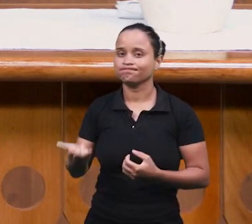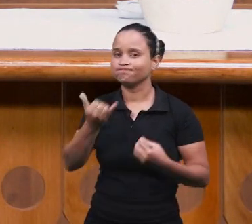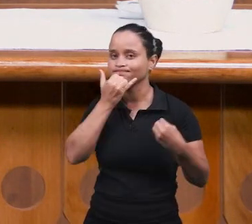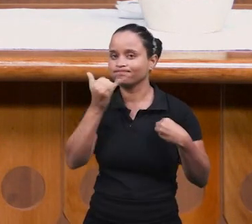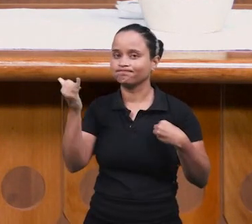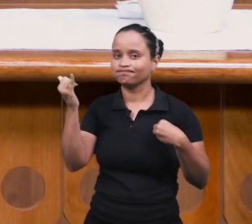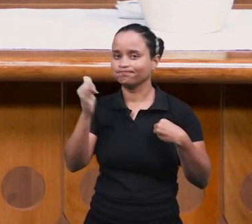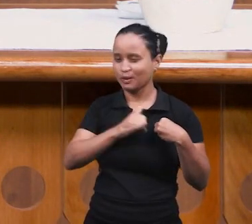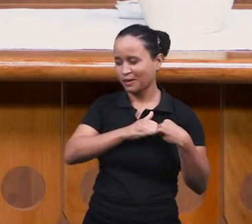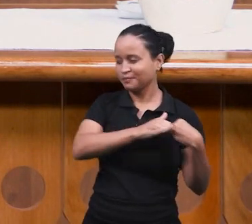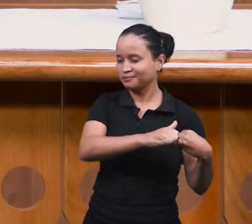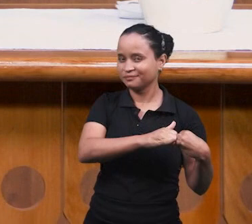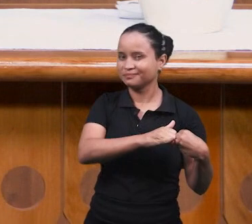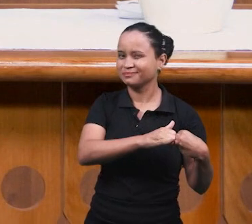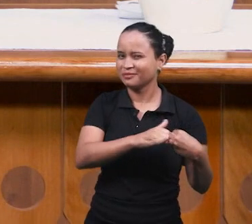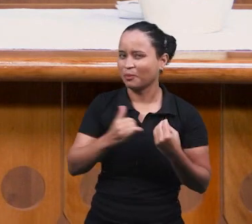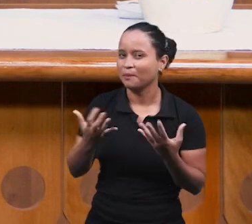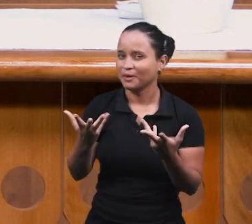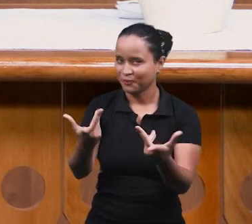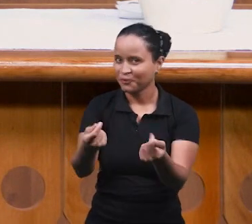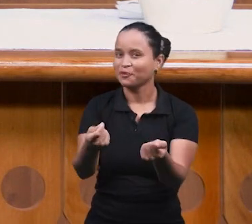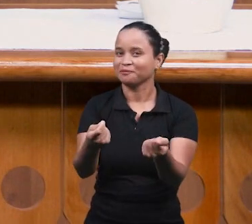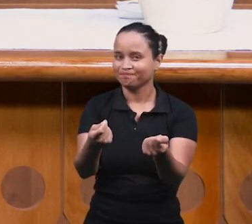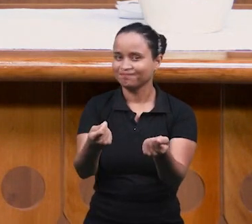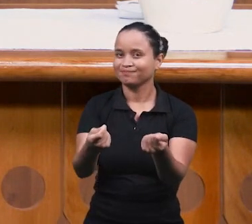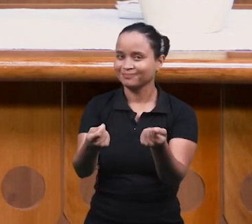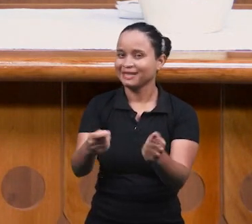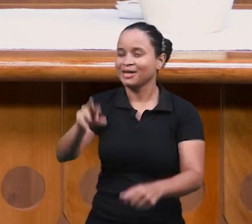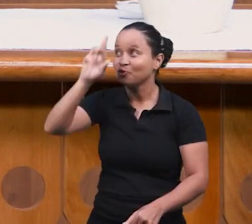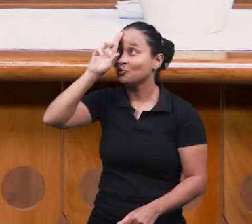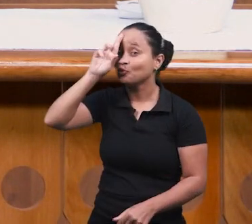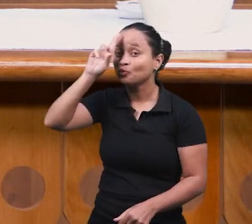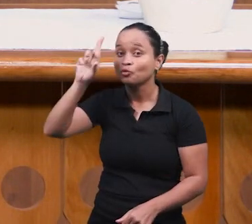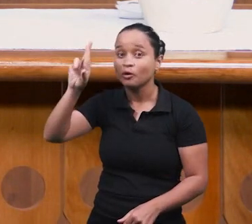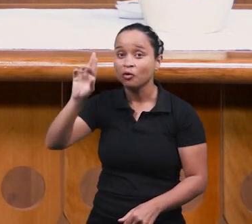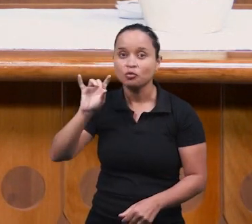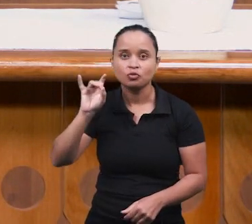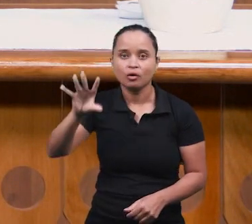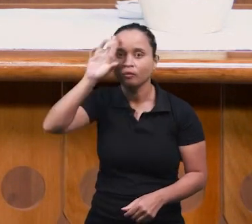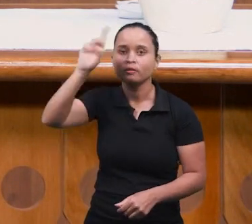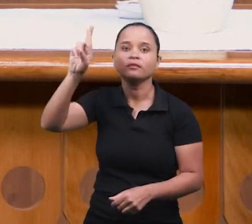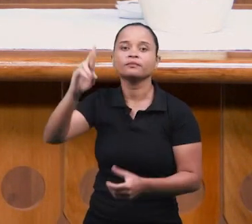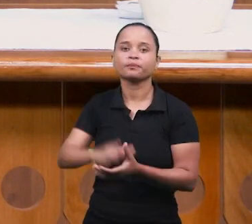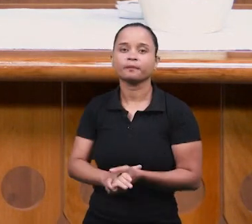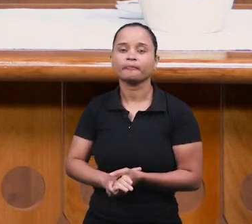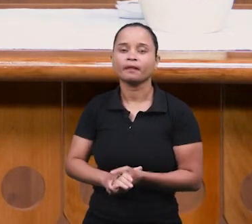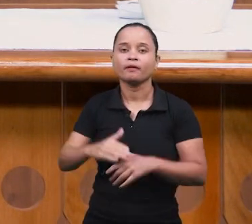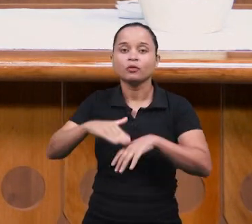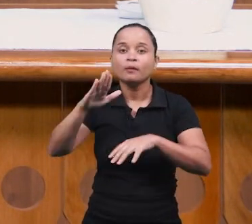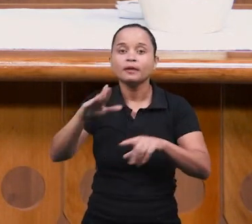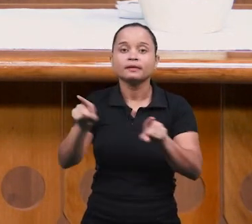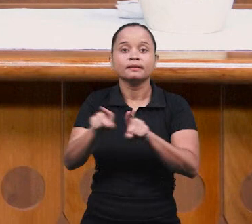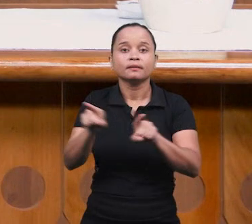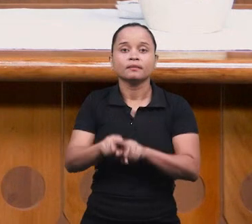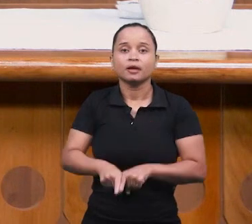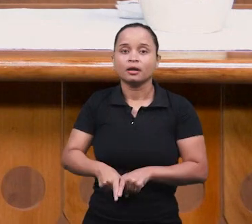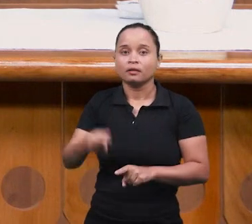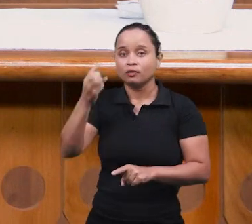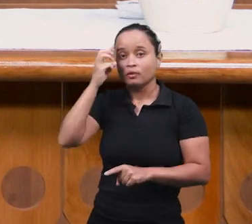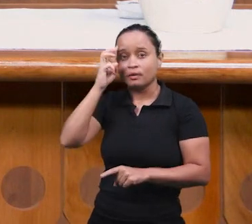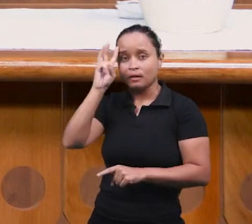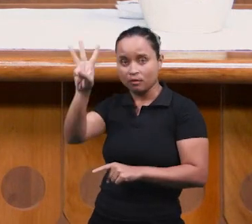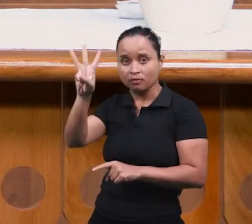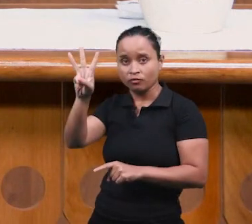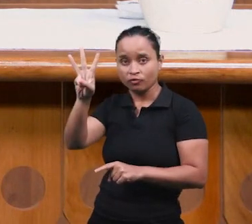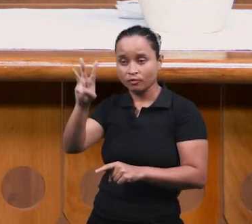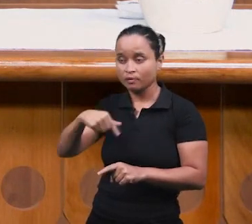péchés. Regardez quelle chose merveilleuse. Il n'y a que le Seigneur qui peut faire cela. Il dit encore, au troisième jour, tu monteras à la maison du